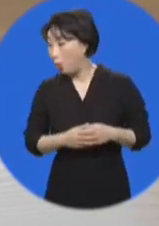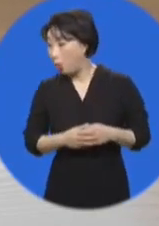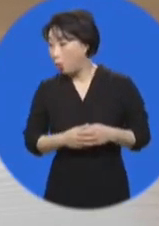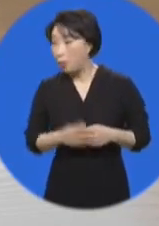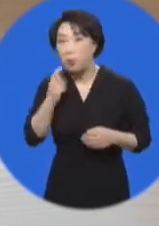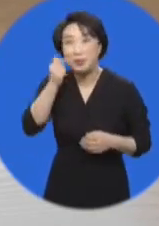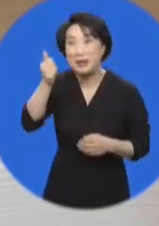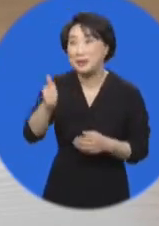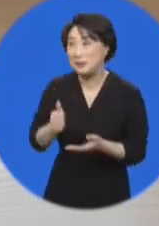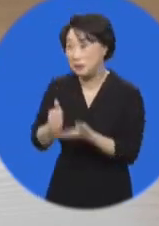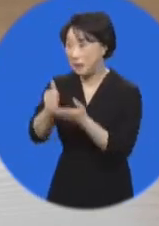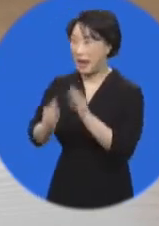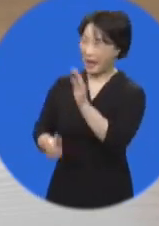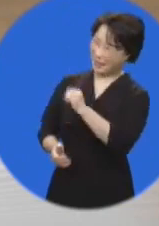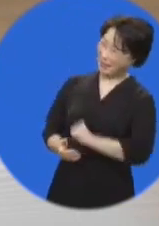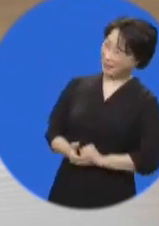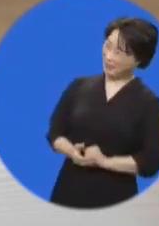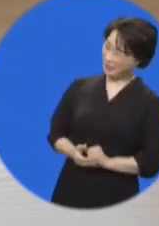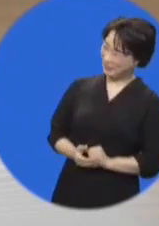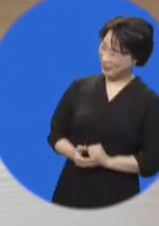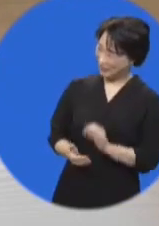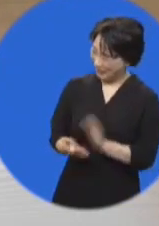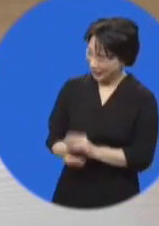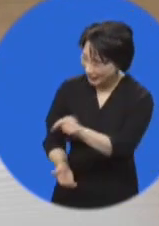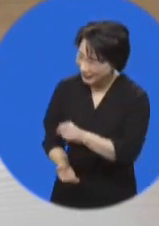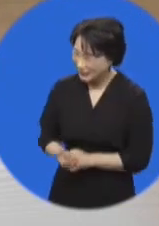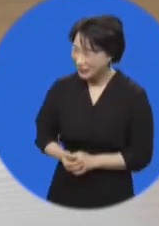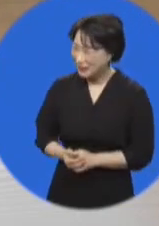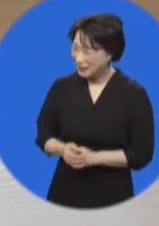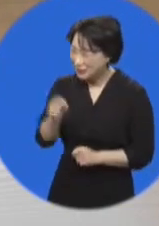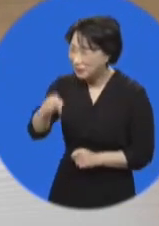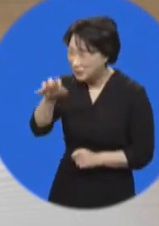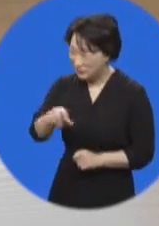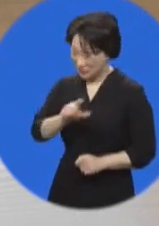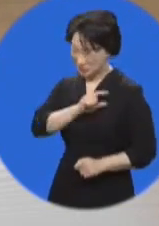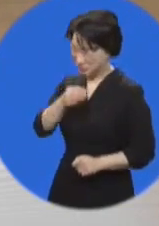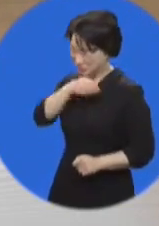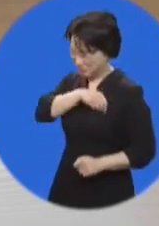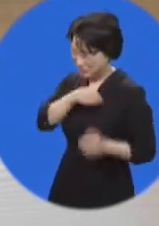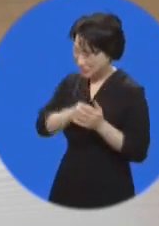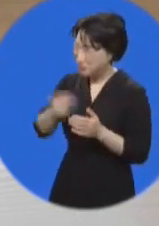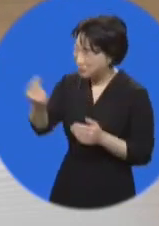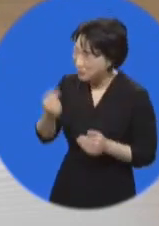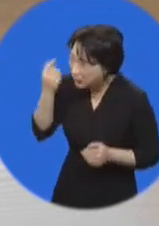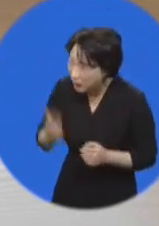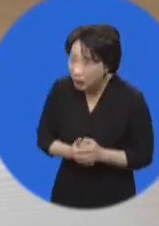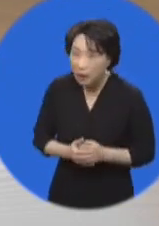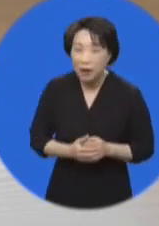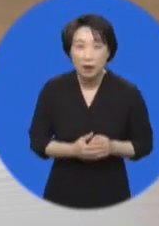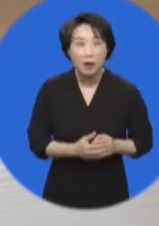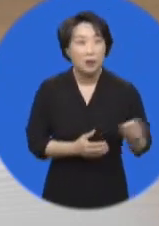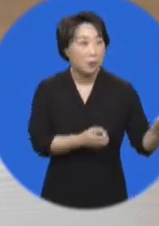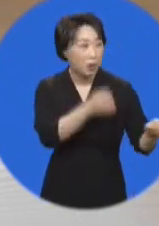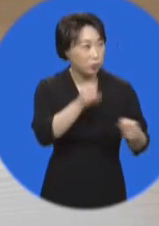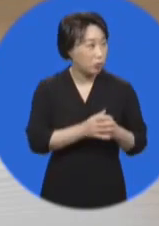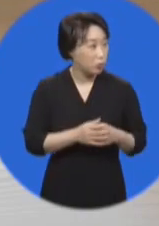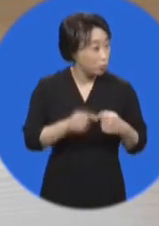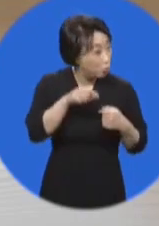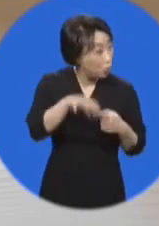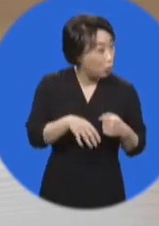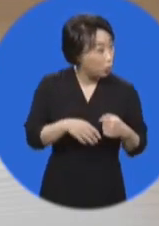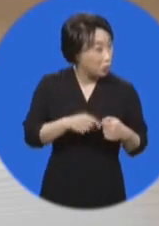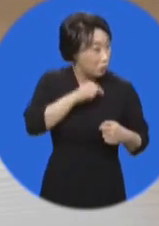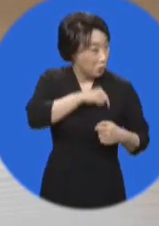목사님 세상에 여기까지 명찰을 달고 오십니까? 여기는 달고 오면 안